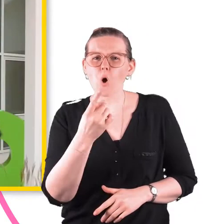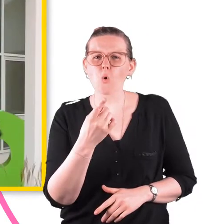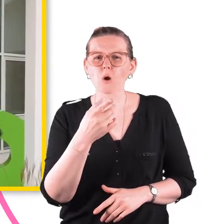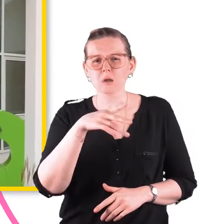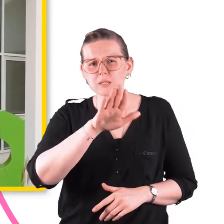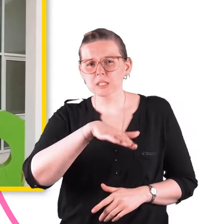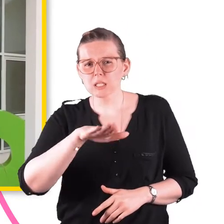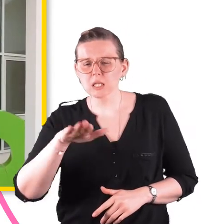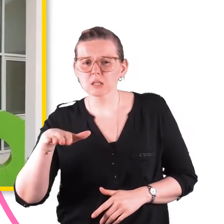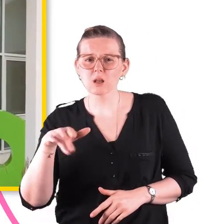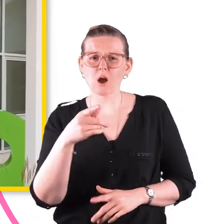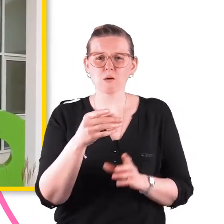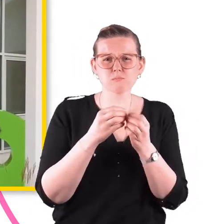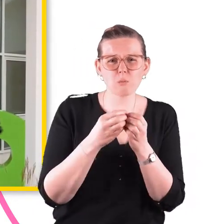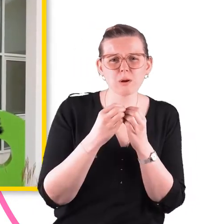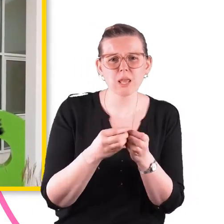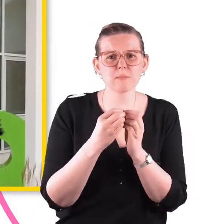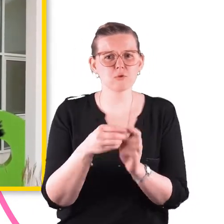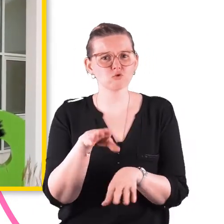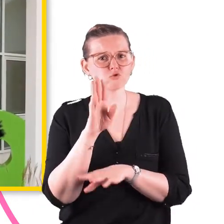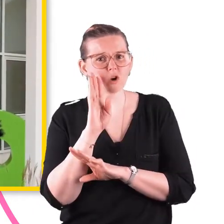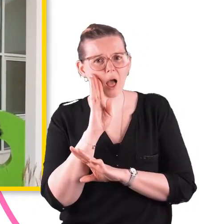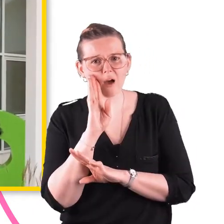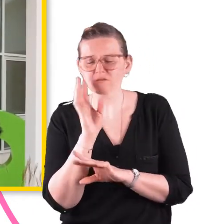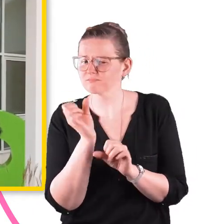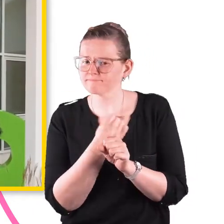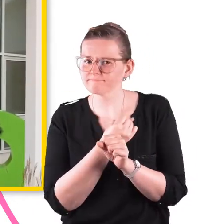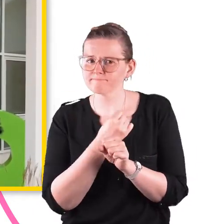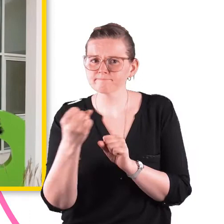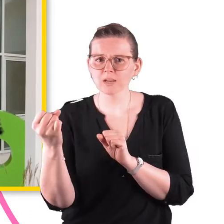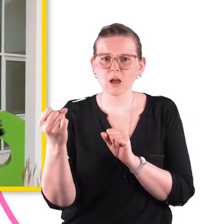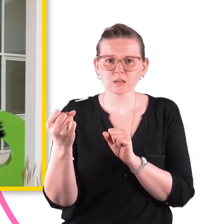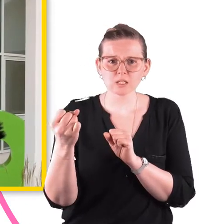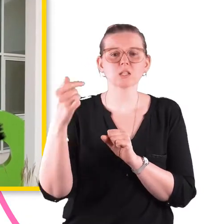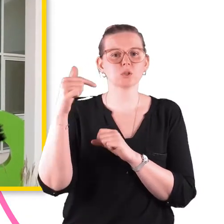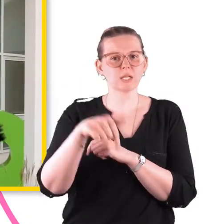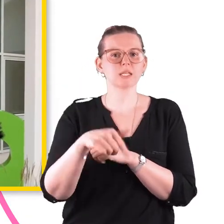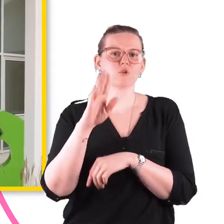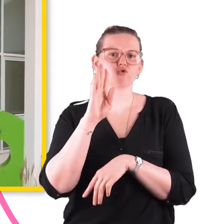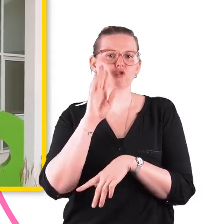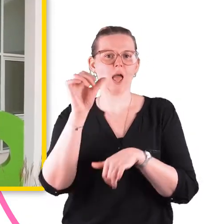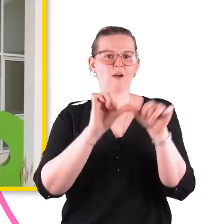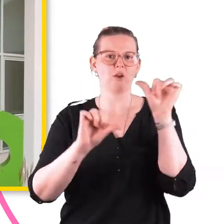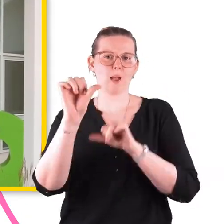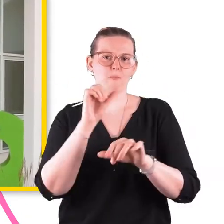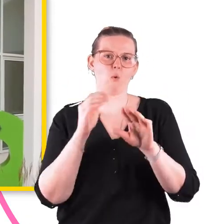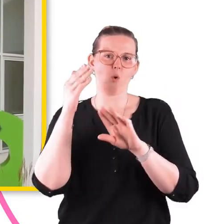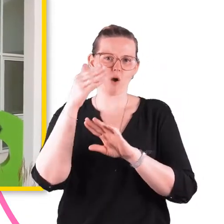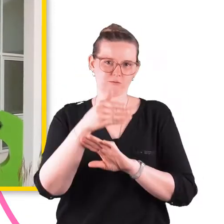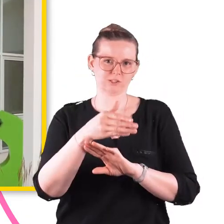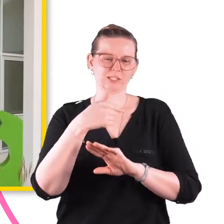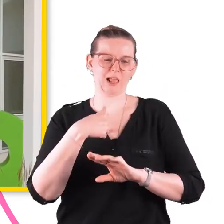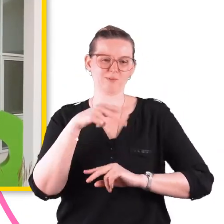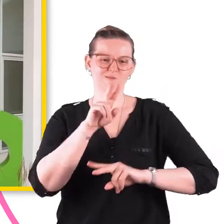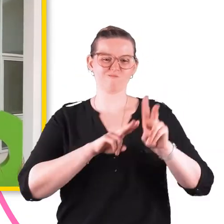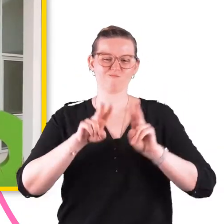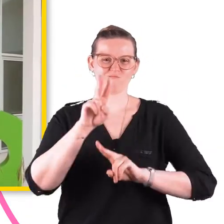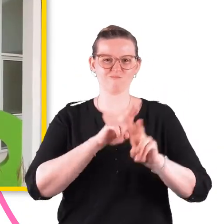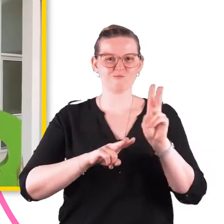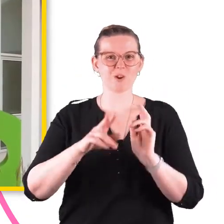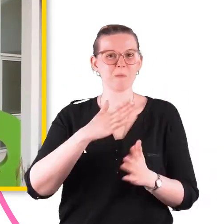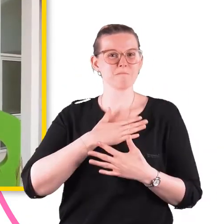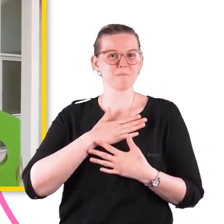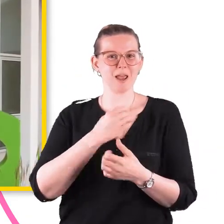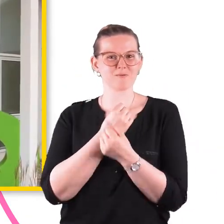Vor allen Dingen kümmere ich mich aber auch um Kinder, die irgendein Problem mit dem Schlafen haben, die zu uns ins Schlaflabor kommen. Und da kommt